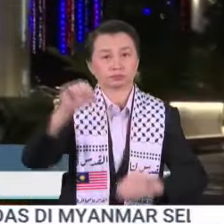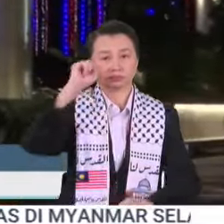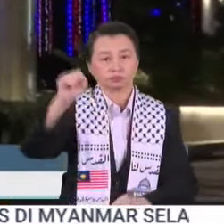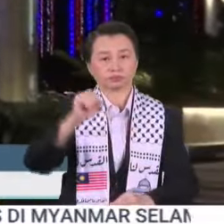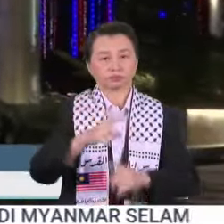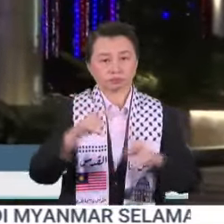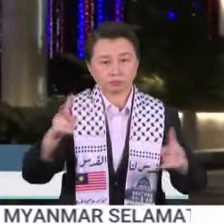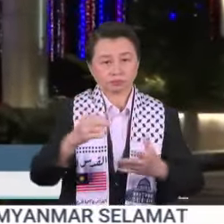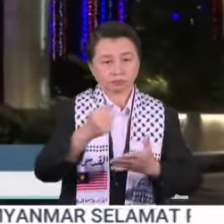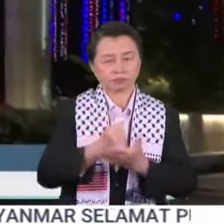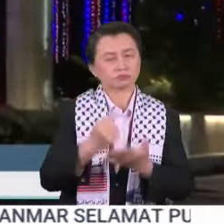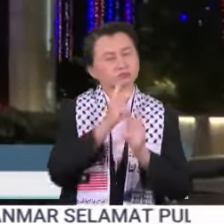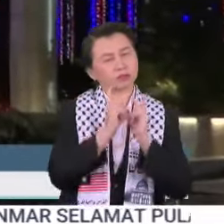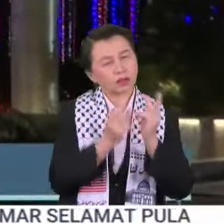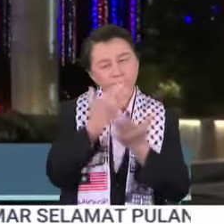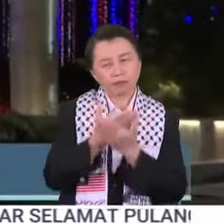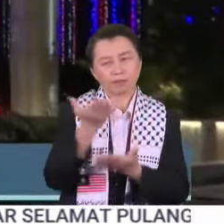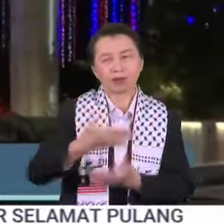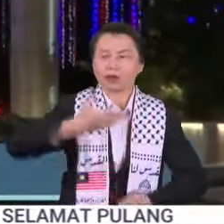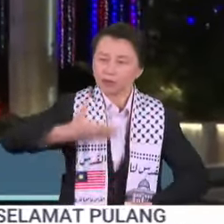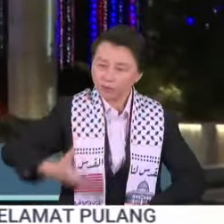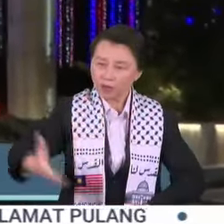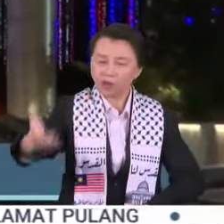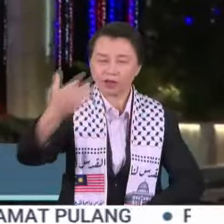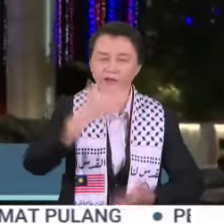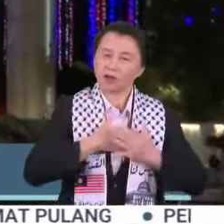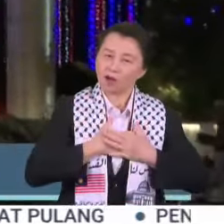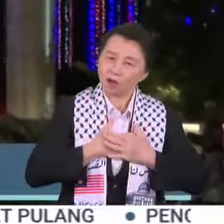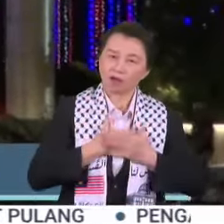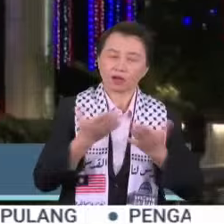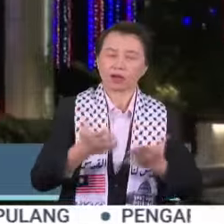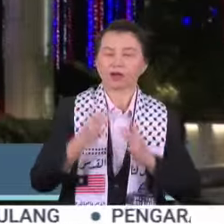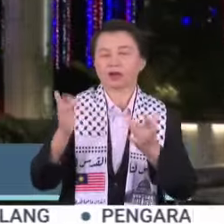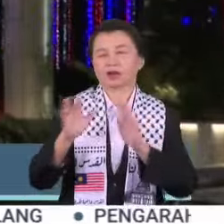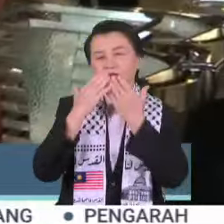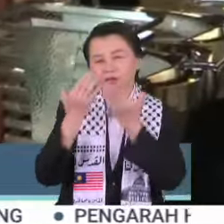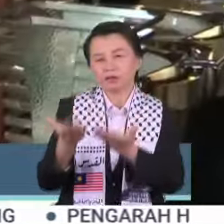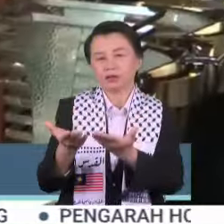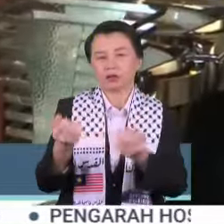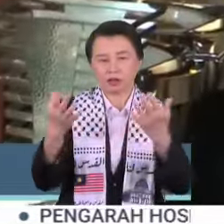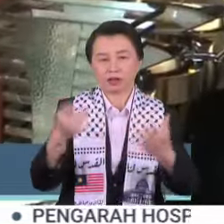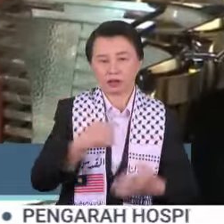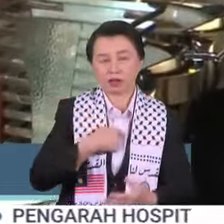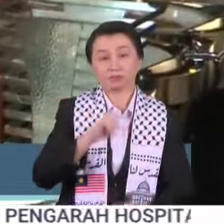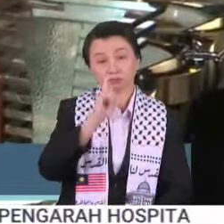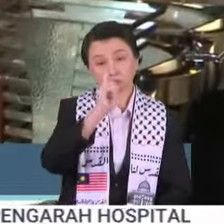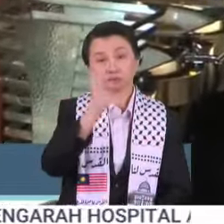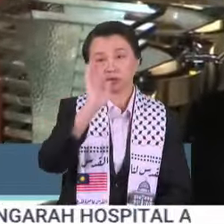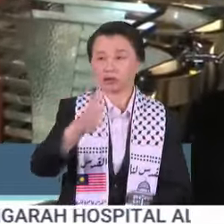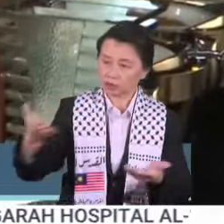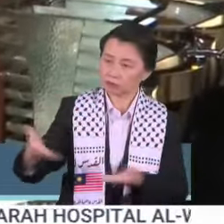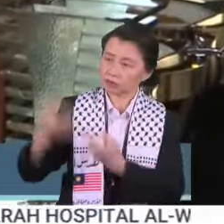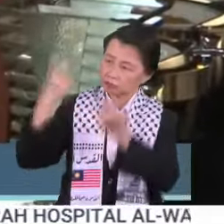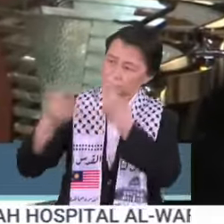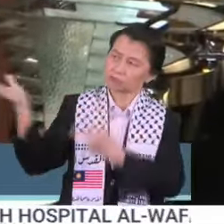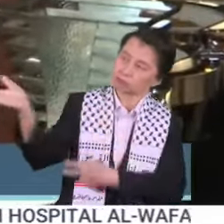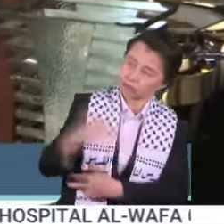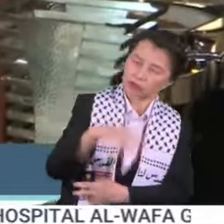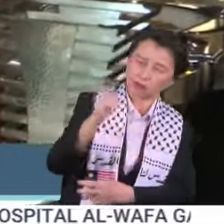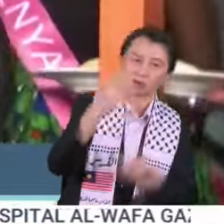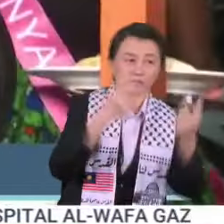their hospitality, their kindness, because they welcomed us with open heart. So I appreciate that a lot. I would definitely recommend visiting the